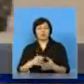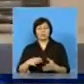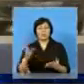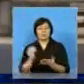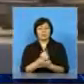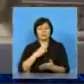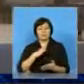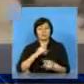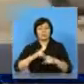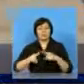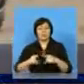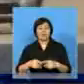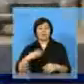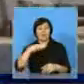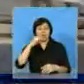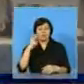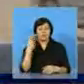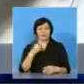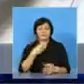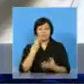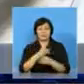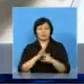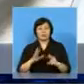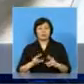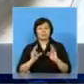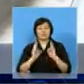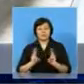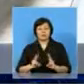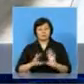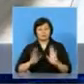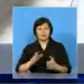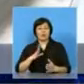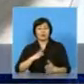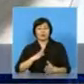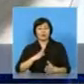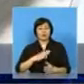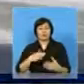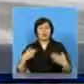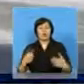табылды. Ата-анасы бақыламаса, балалар түрлі қайғылы оқиғаға тап болады. Көбіне толық емес